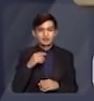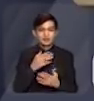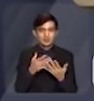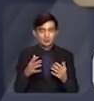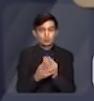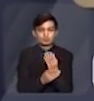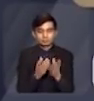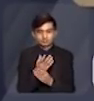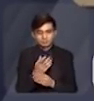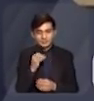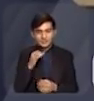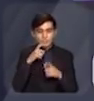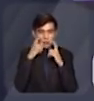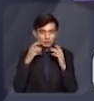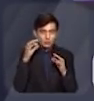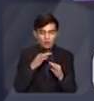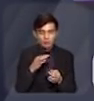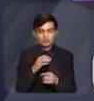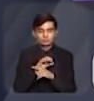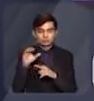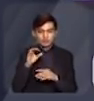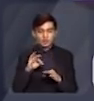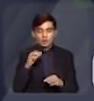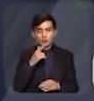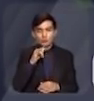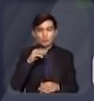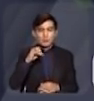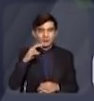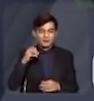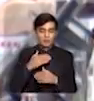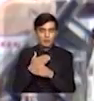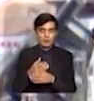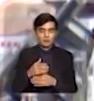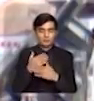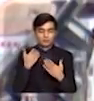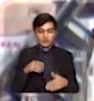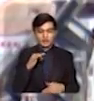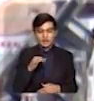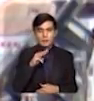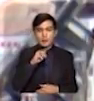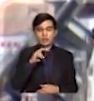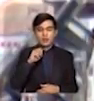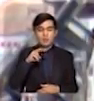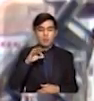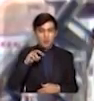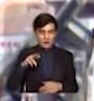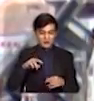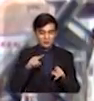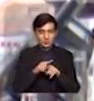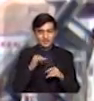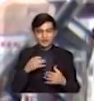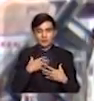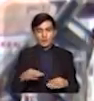қолғаптар және маскалар түрінде гуманитарлық көмек көрсетілді. Монополияға қарсы органдар мен денсаулық